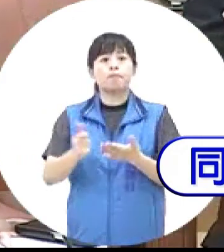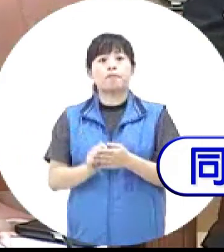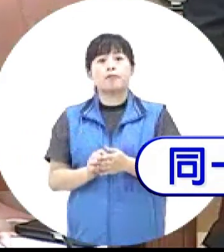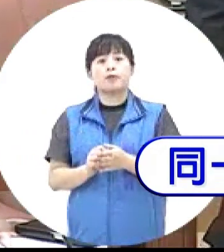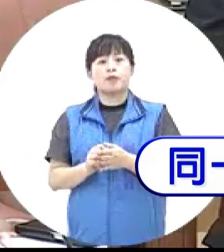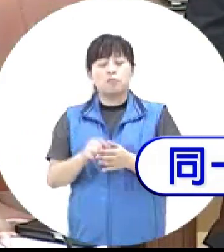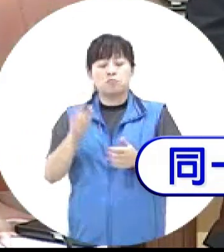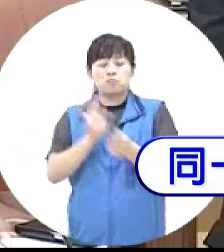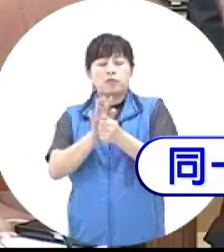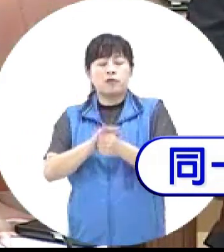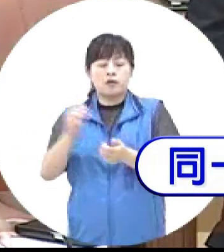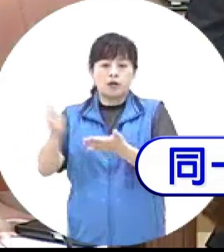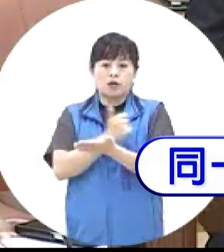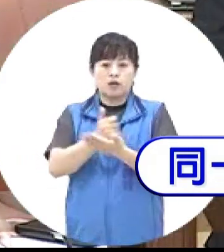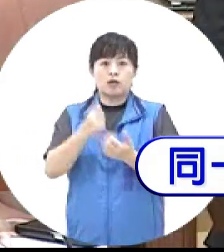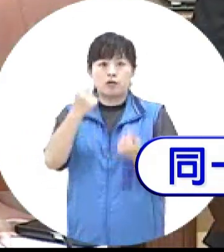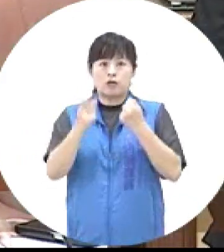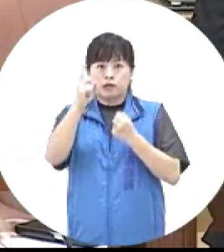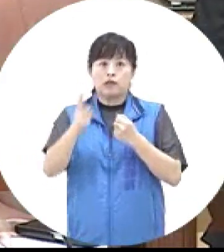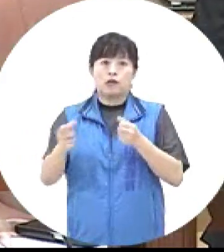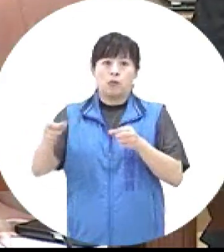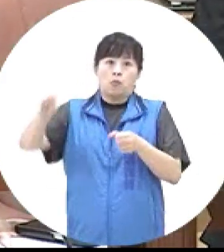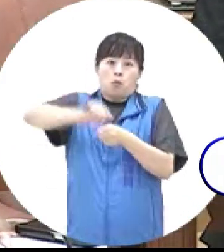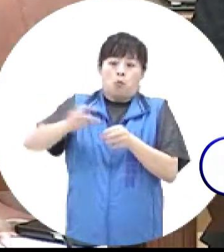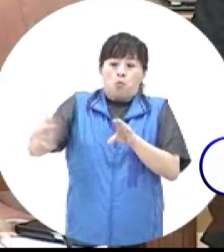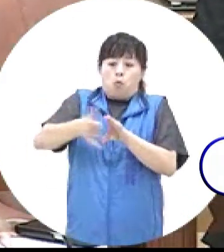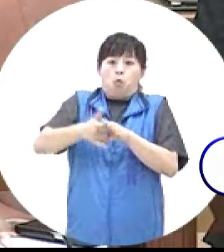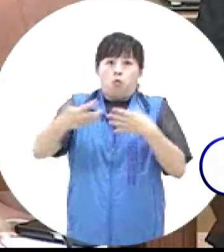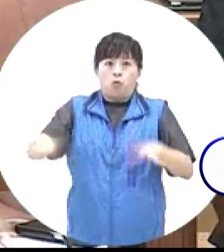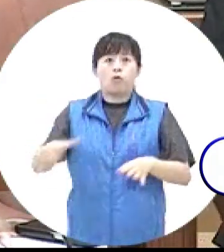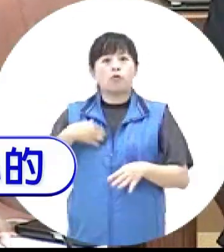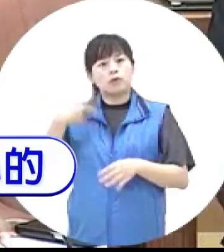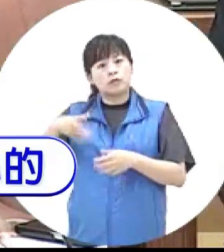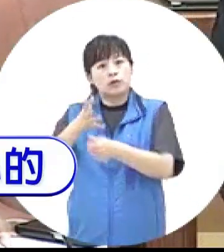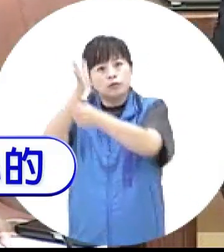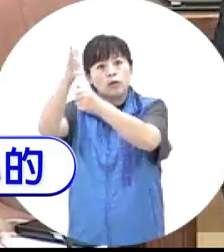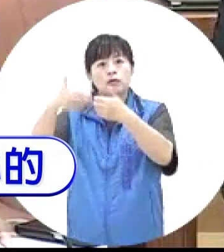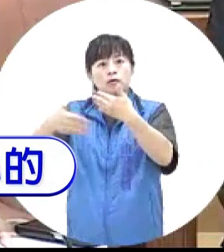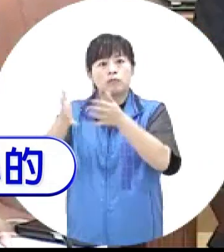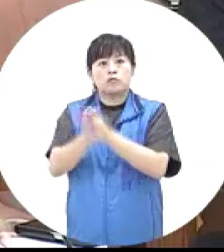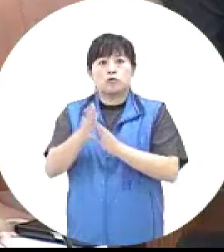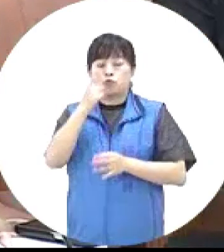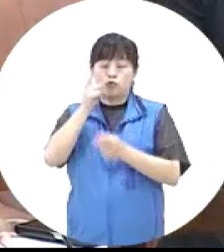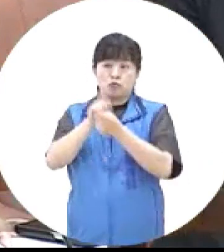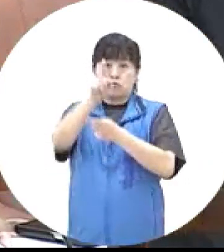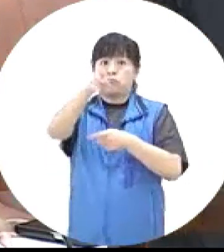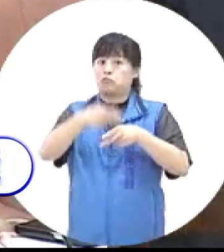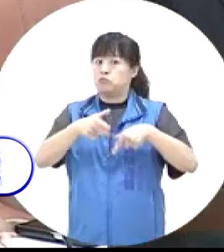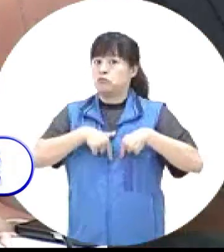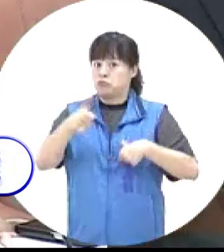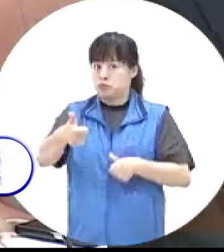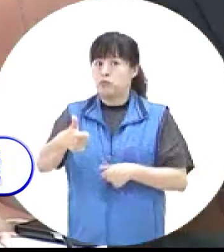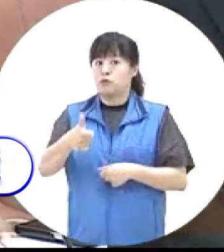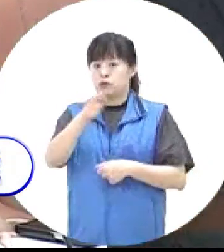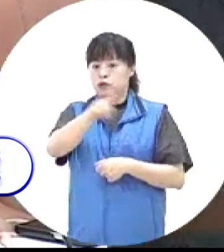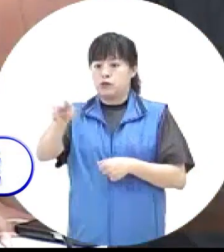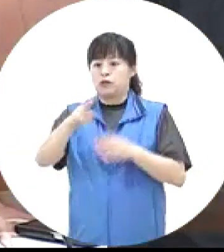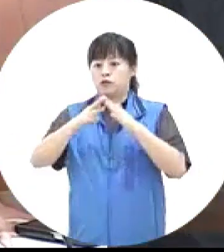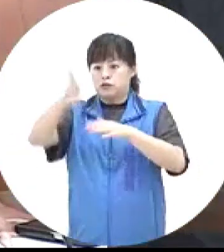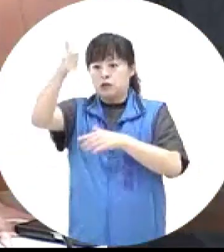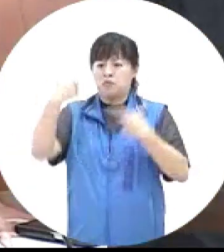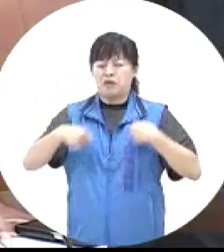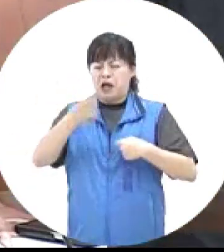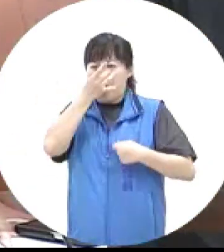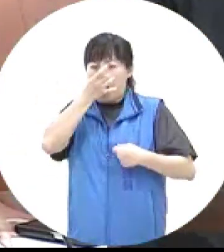比较大，同一个驾驶产值比较大。 是啊。 那这我们来跟交通部再做反应。 我对你们是很有信心的，因为您跟市长永远都是把不可能化为